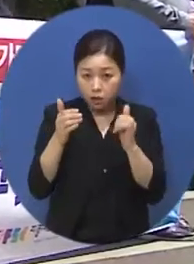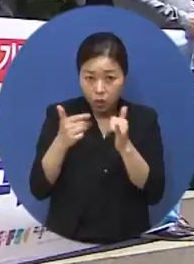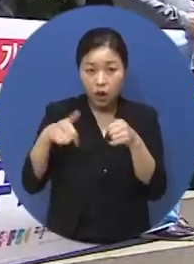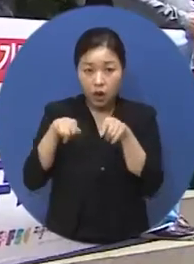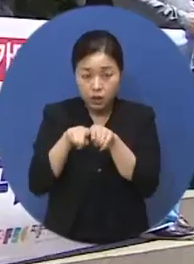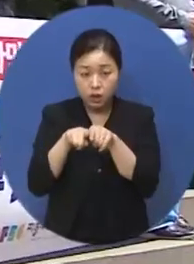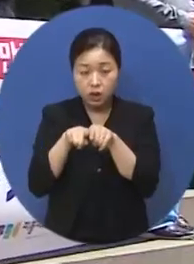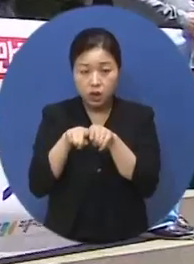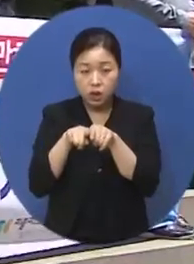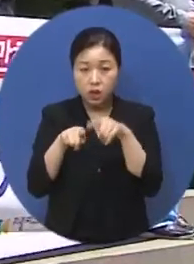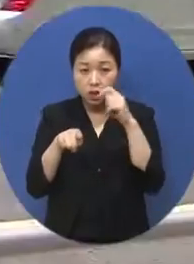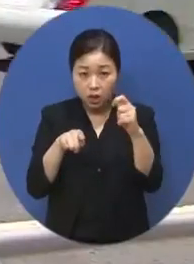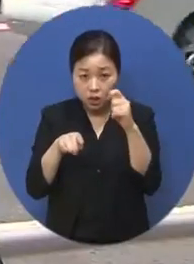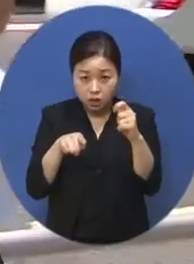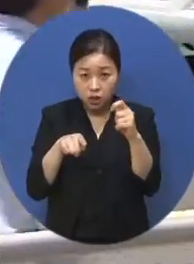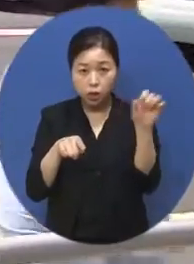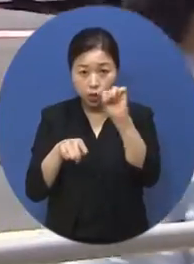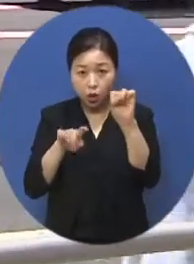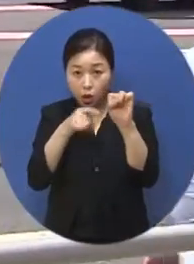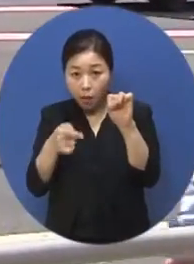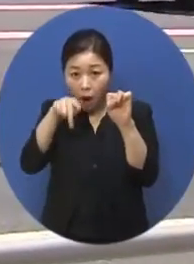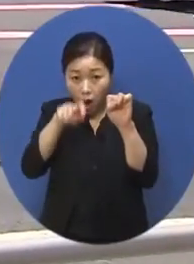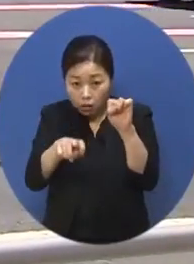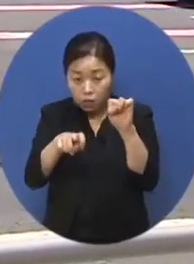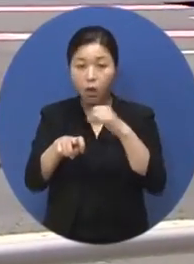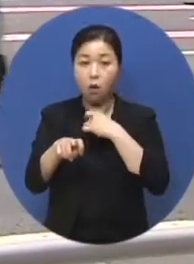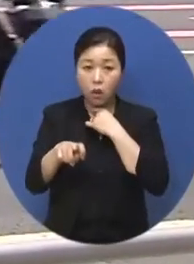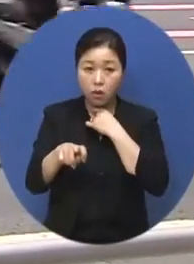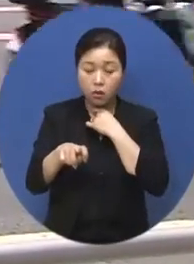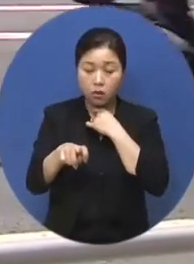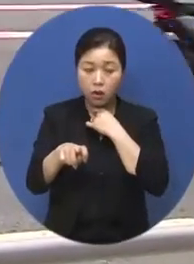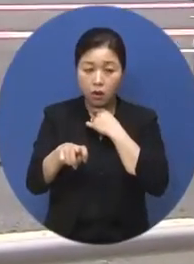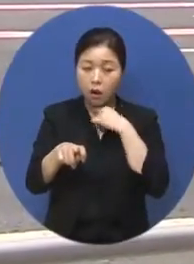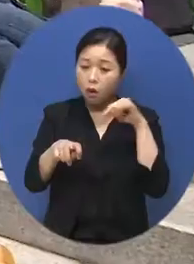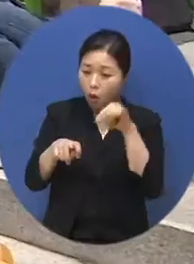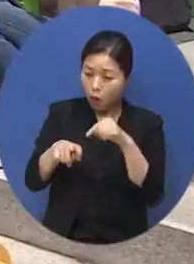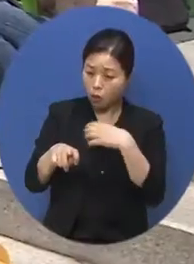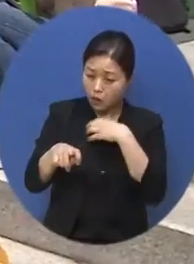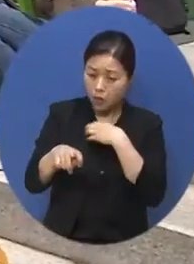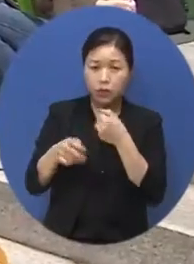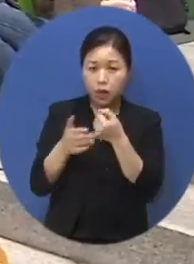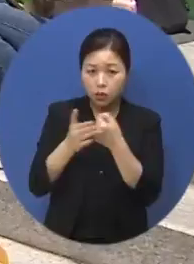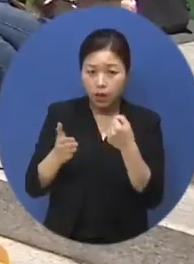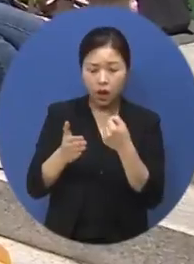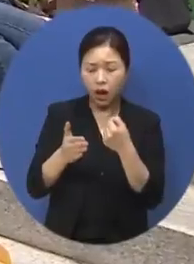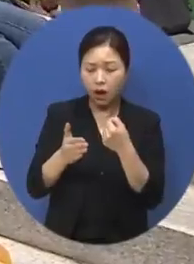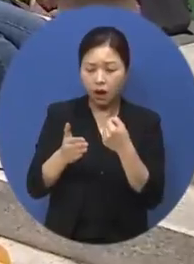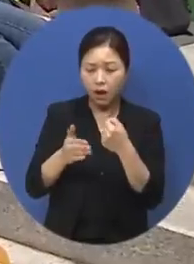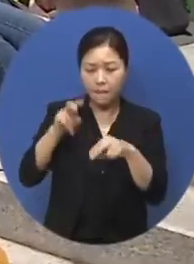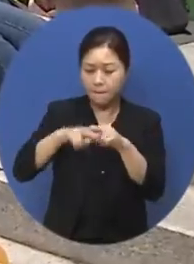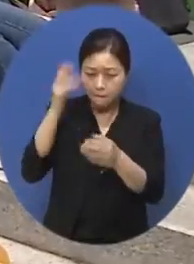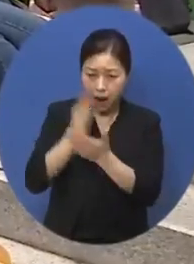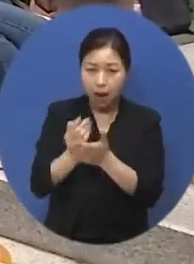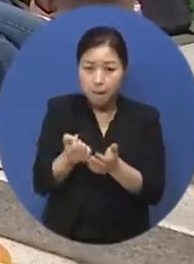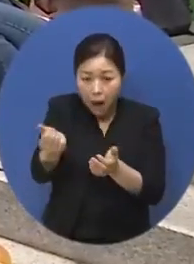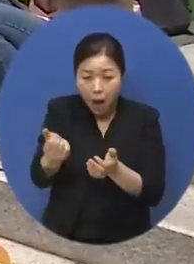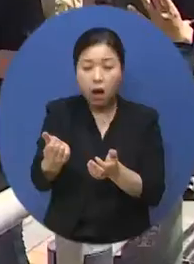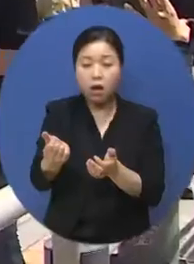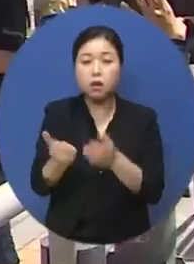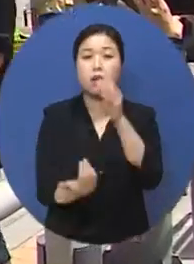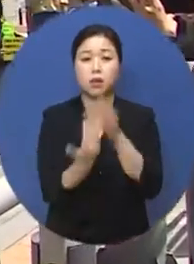보조석에 탑승하려 했으나 당시 운전기사는 위험하다는 이유를 들어 승차를 거부하는 사건이